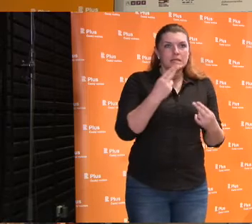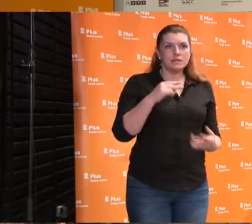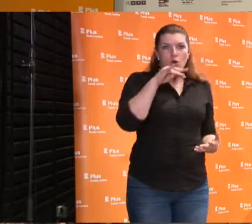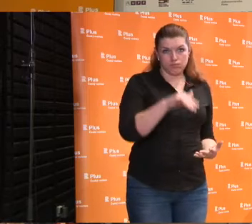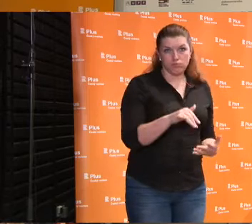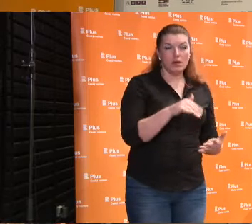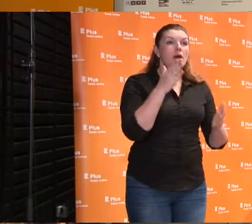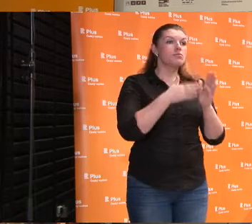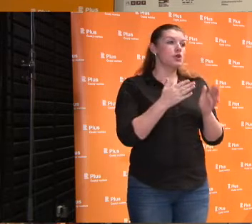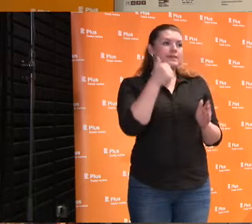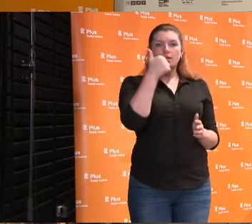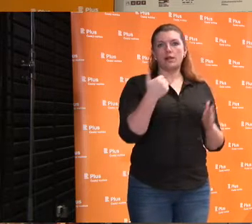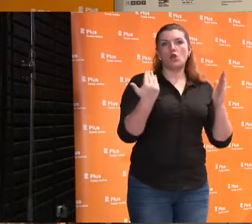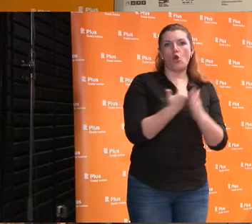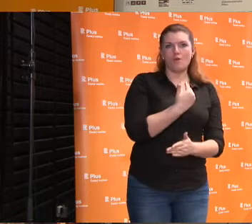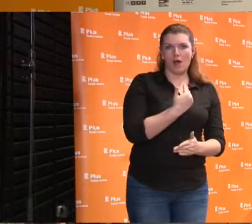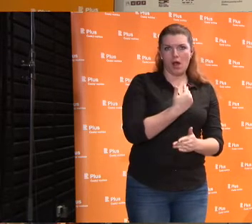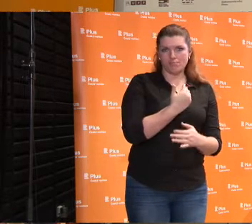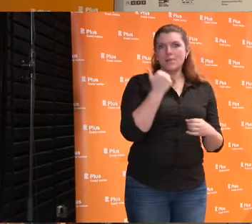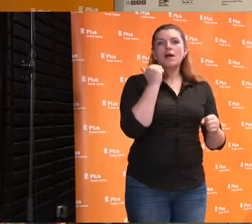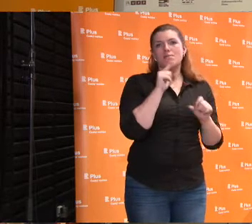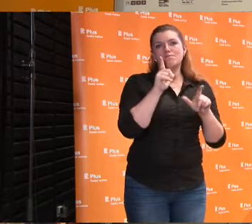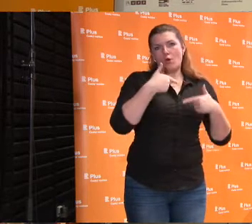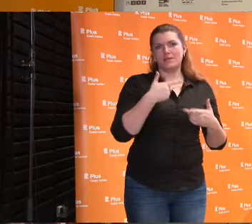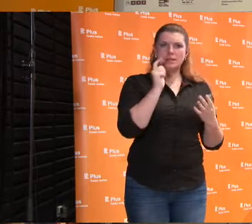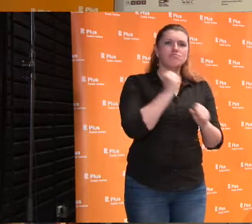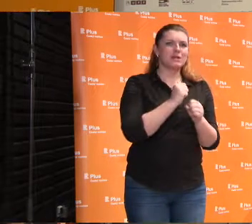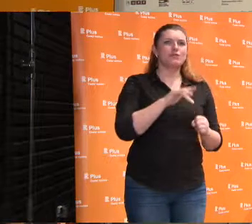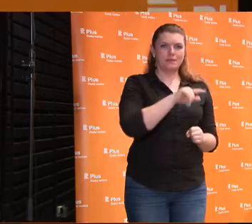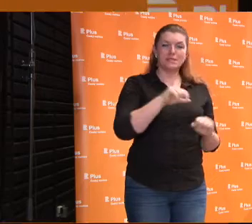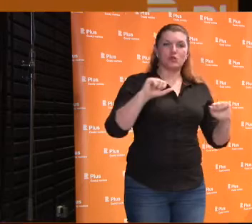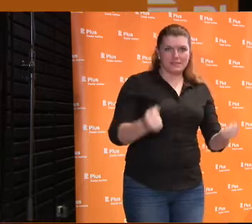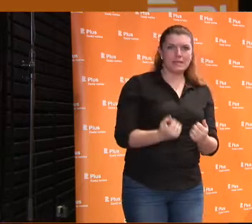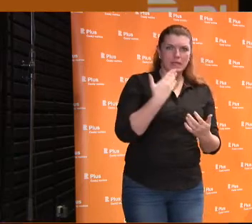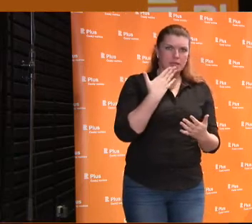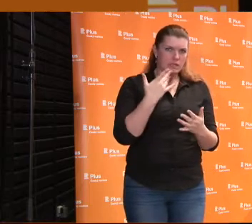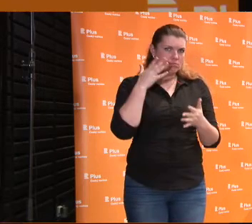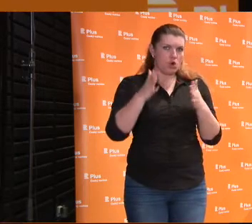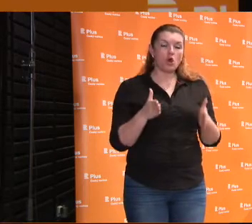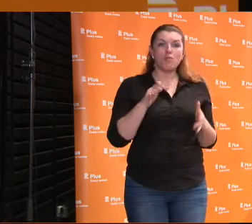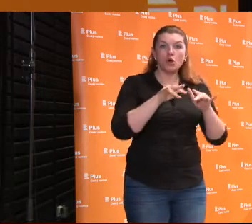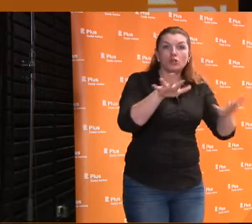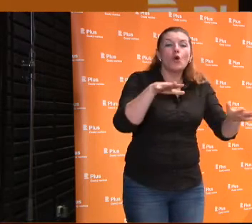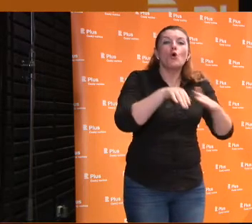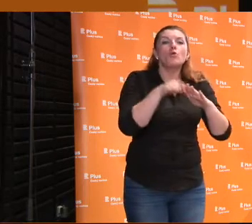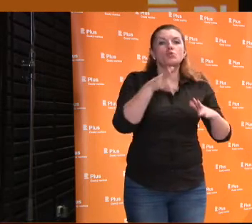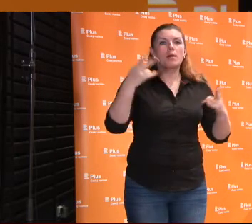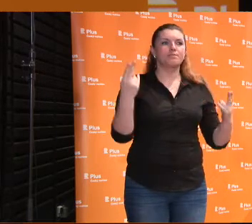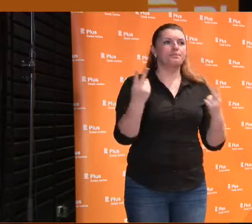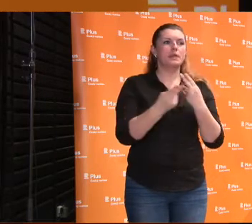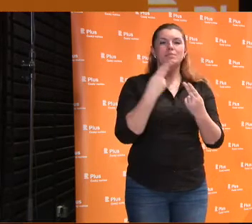vznikne v souvislosti s nasazováním robotů a umělé inteligence, jsou vlastně jakýsi bezpečnostní